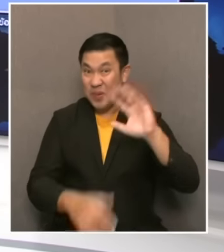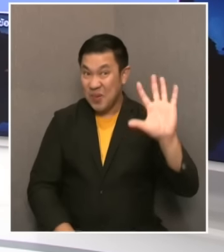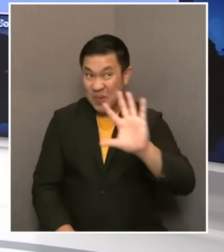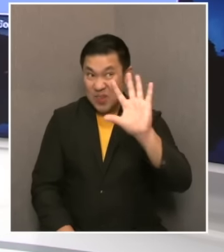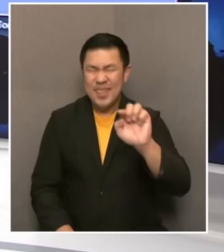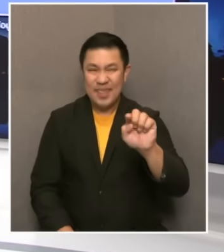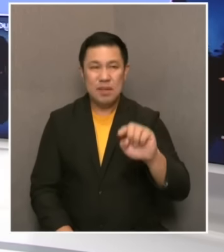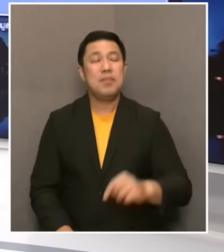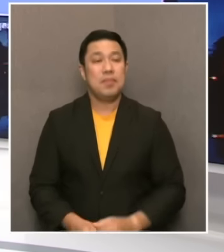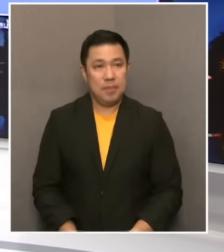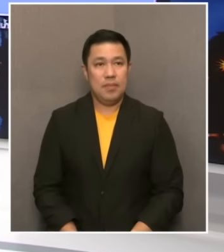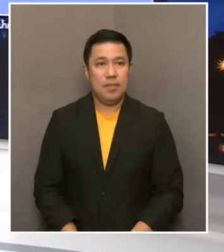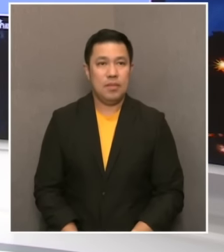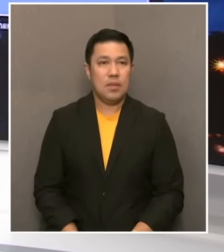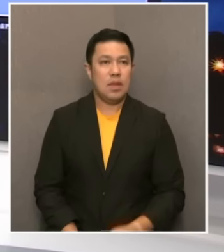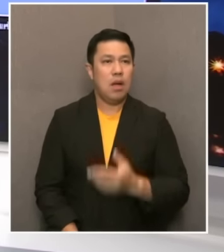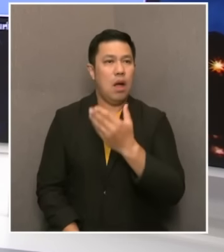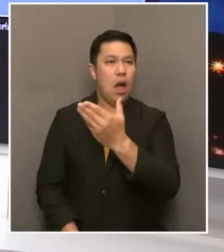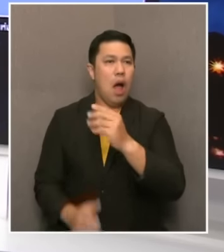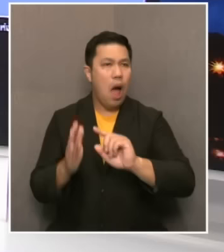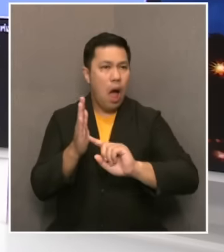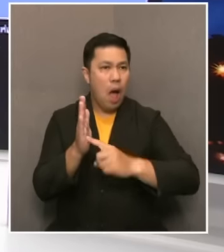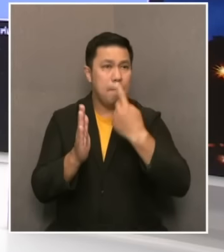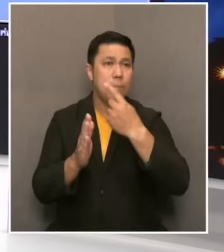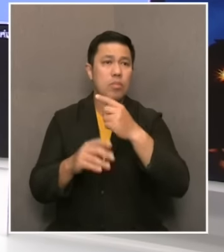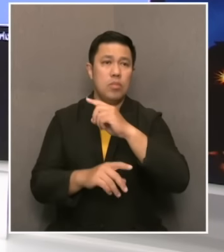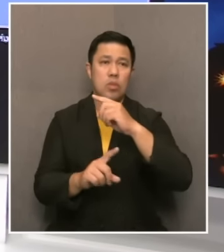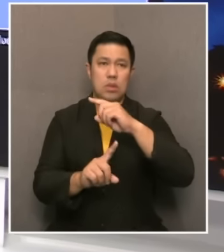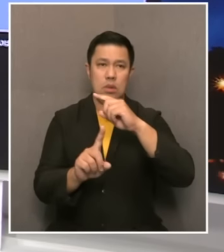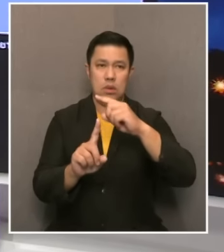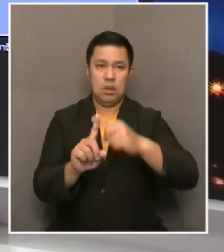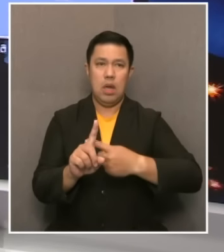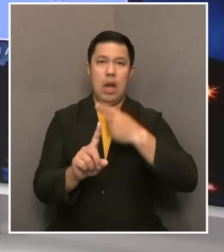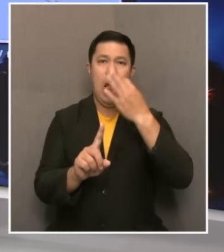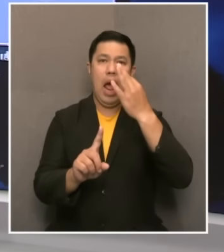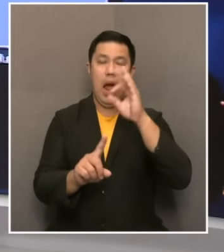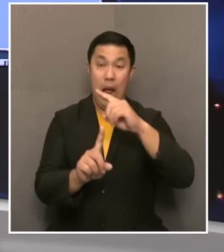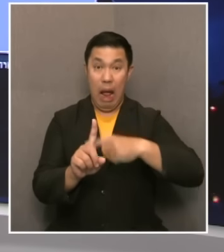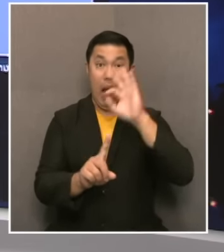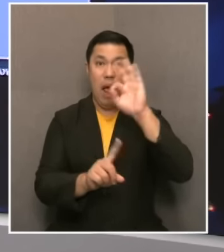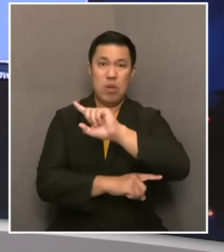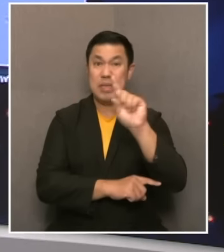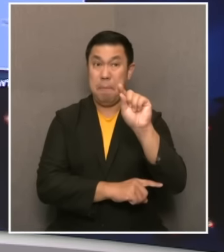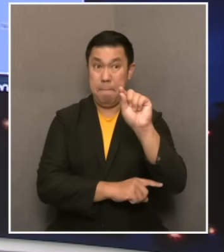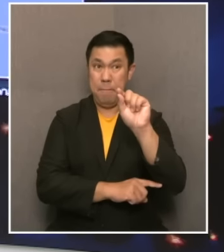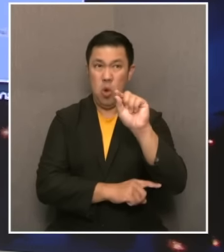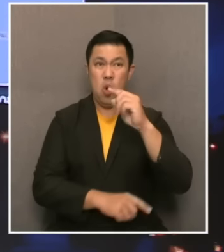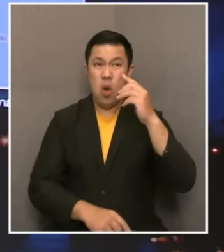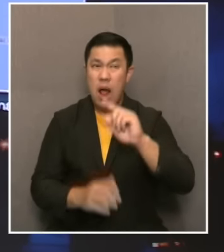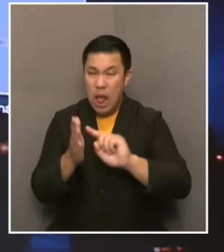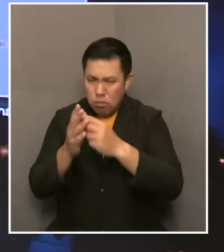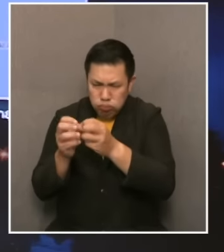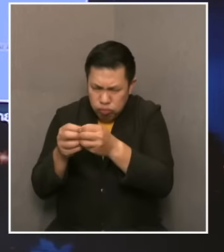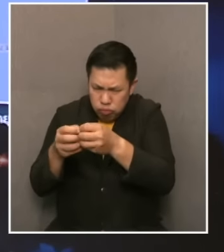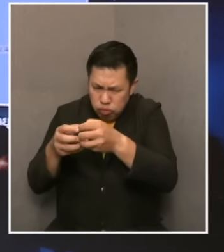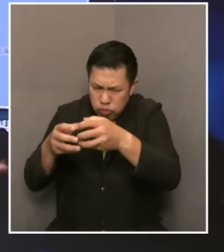ย้อนกลับไปกันหน่อยนะครับเหตุการณ์เนี่ยเกิดขึ้นในวันที่20นะครับกันยายนนะตอนนั้นเนี่ยพายุโนรูก็ก่อตัวนะ